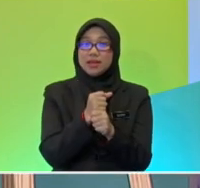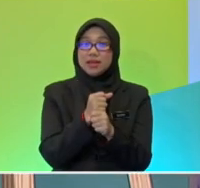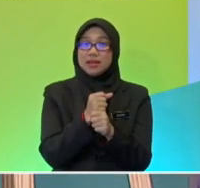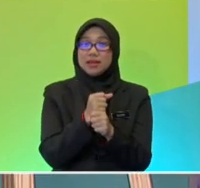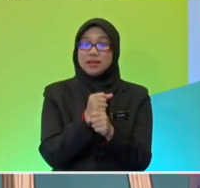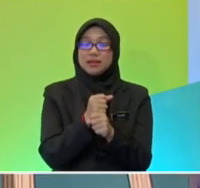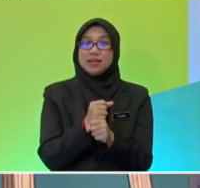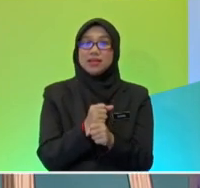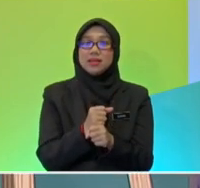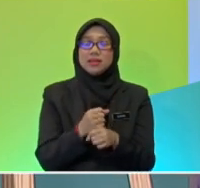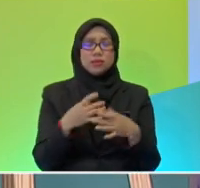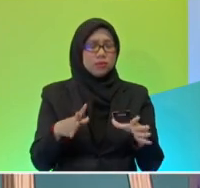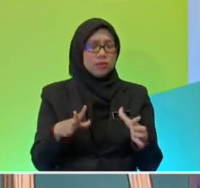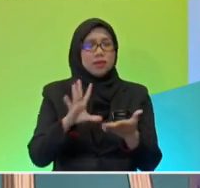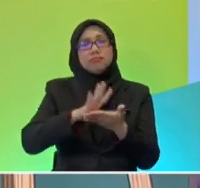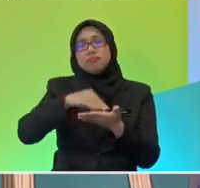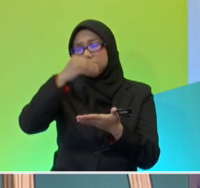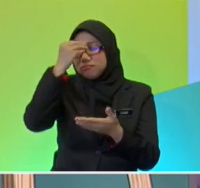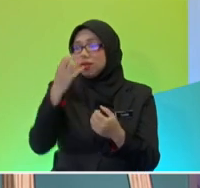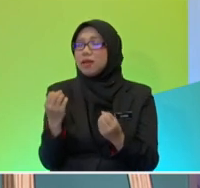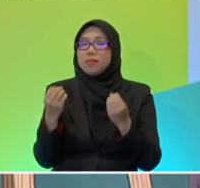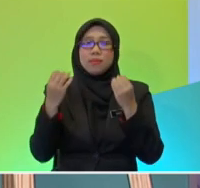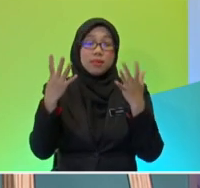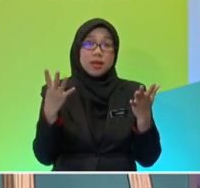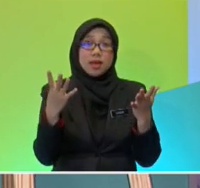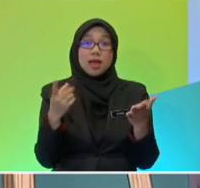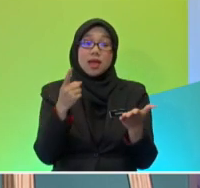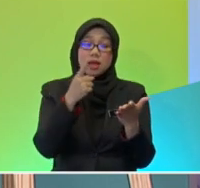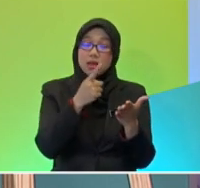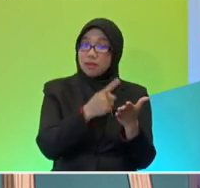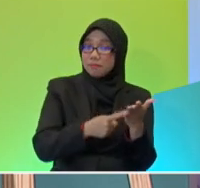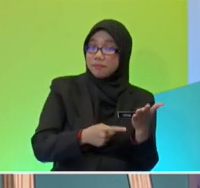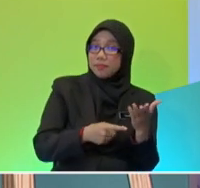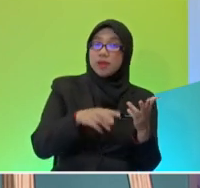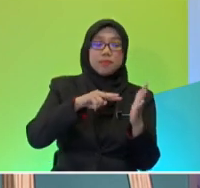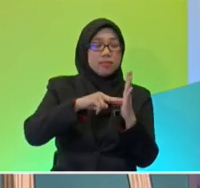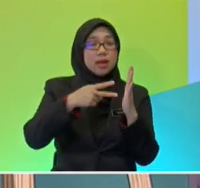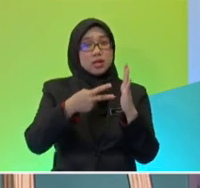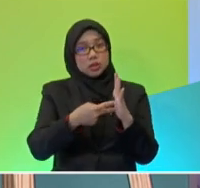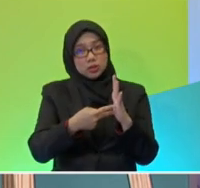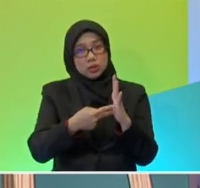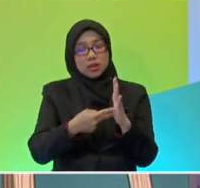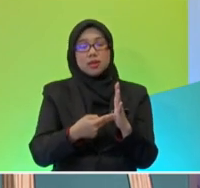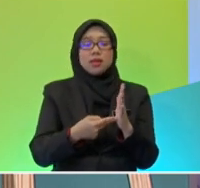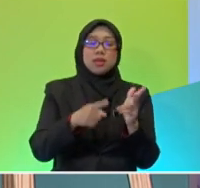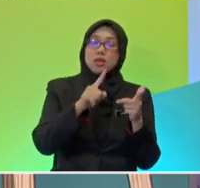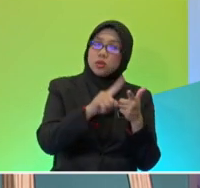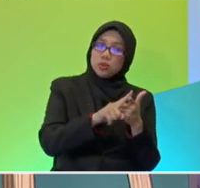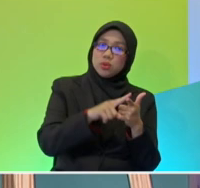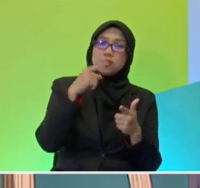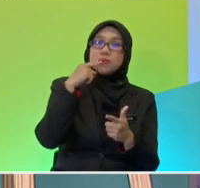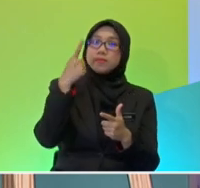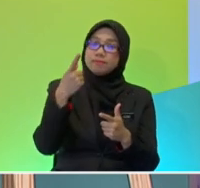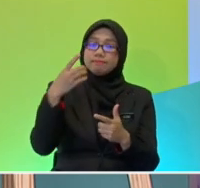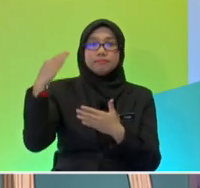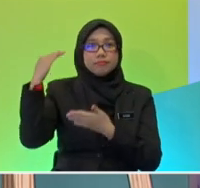mempelajari banyak perkara kita dah belajar apa itu pengertian amanah ataupun Al Amin apa dia dalil Al Amin apa